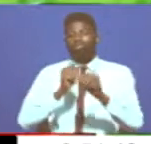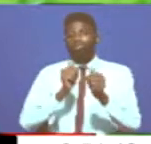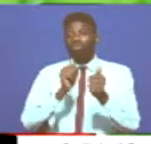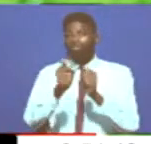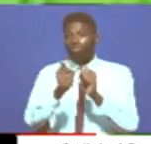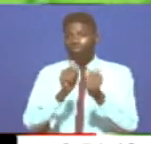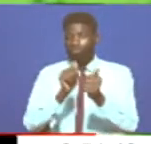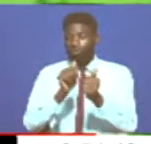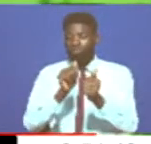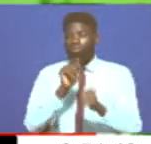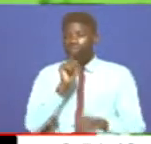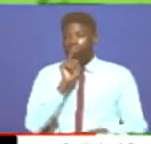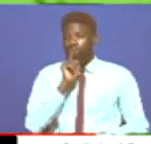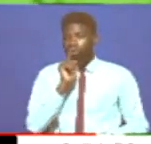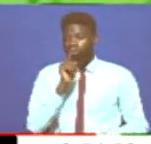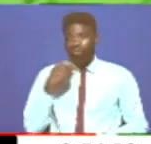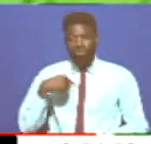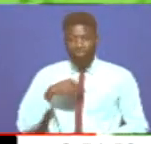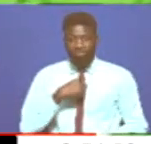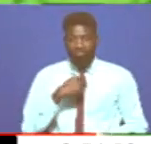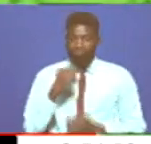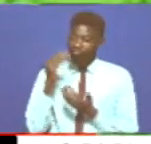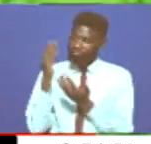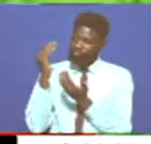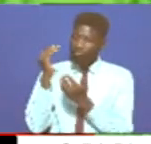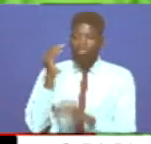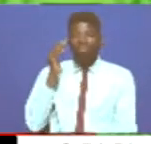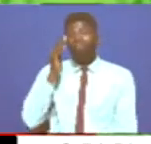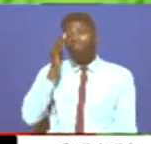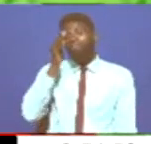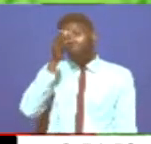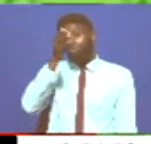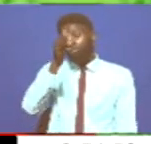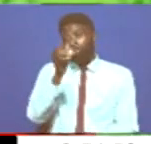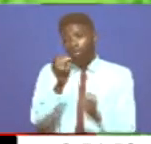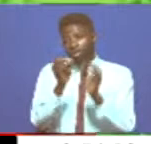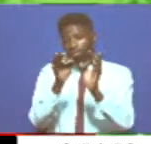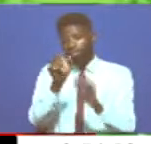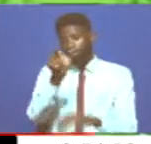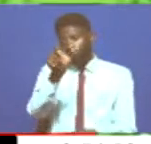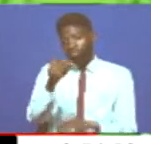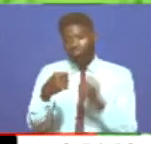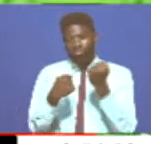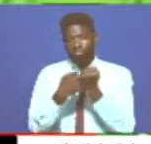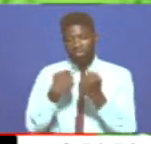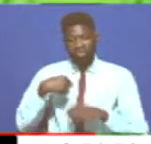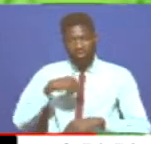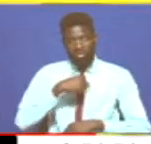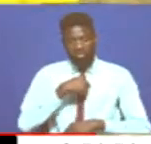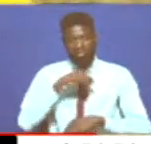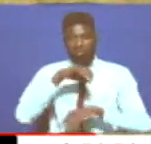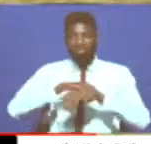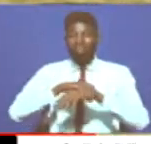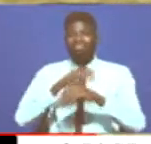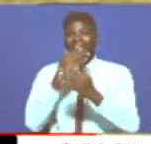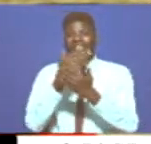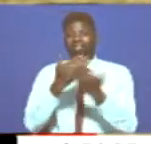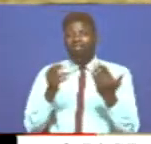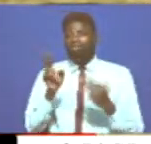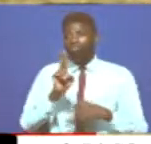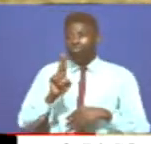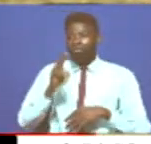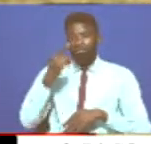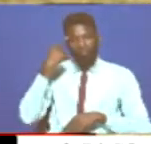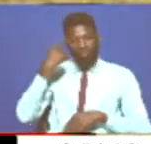tuna expect in future kama tunapata mtu wa kutusaidia tupate vifaa ambavyo tunatumia kucheza mpira wa